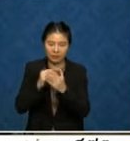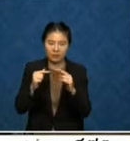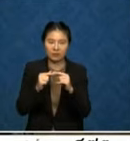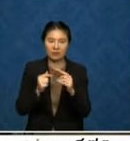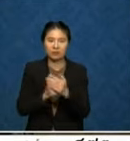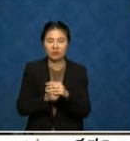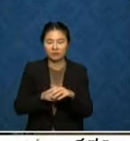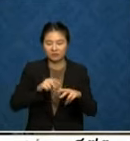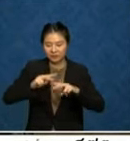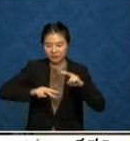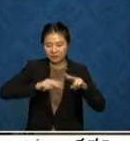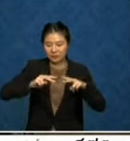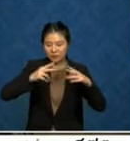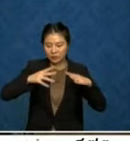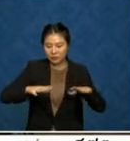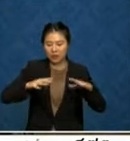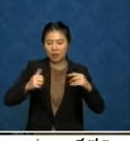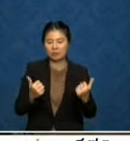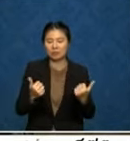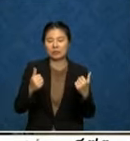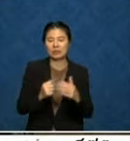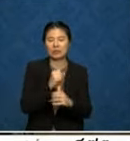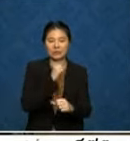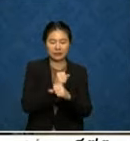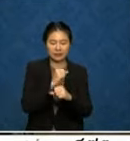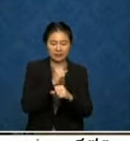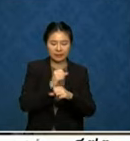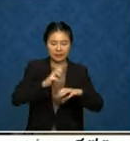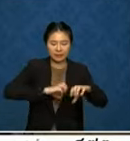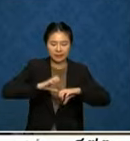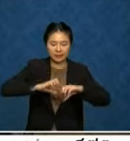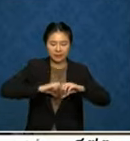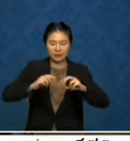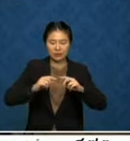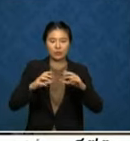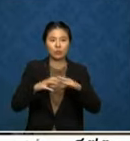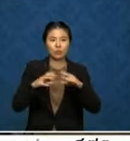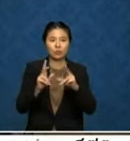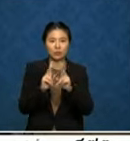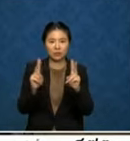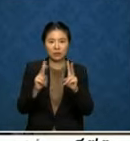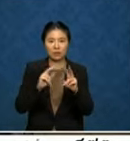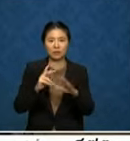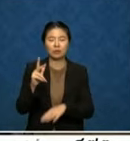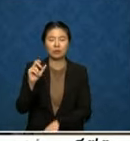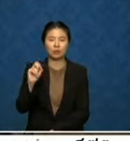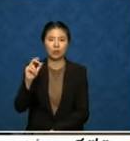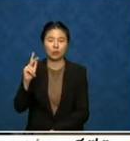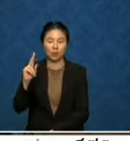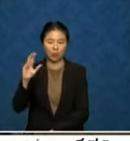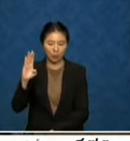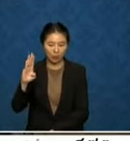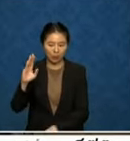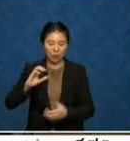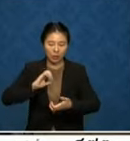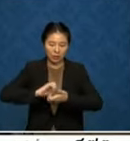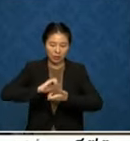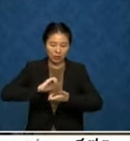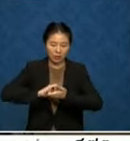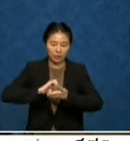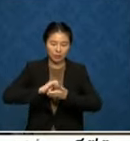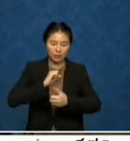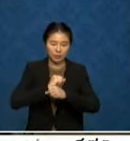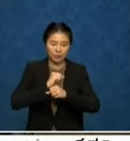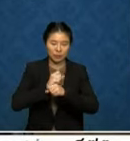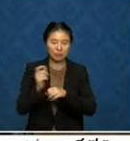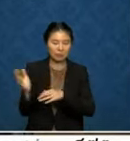ของดีไอคอนแล้วนะคะซึ่งก็จะดำเนินการควบคู่ไปกับคณะกรรมการคุ้มครองผู้บริโภคเพื่อเรียกหน่วยงานที่เกี่ยวข้องเข้ามา